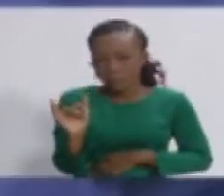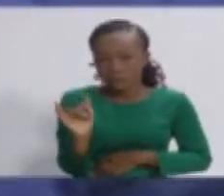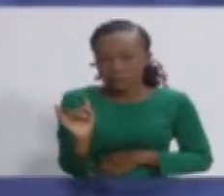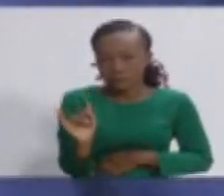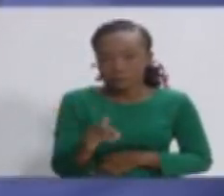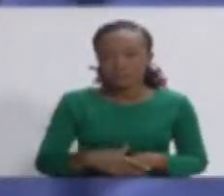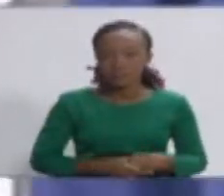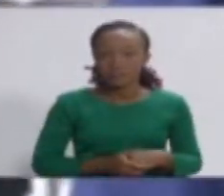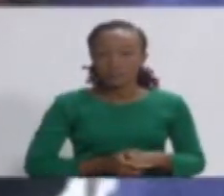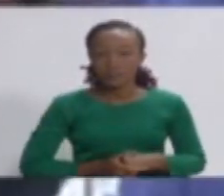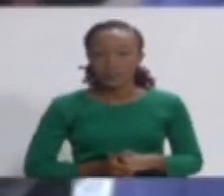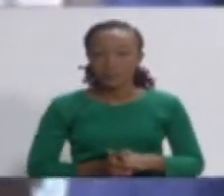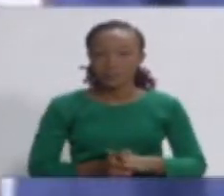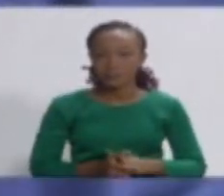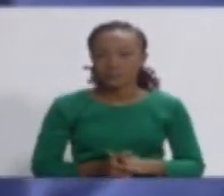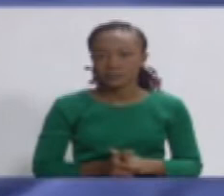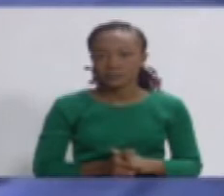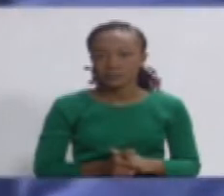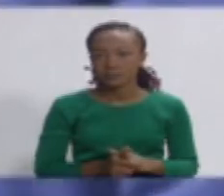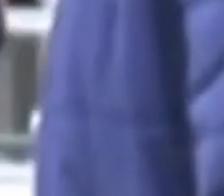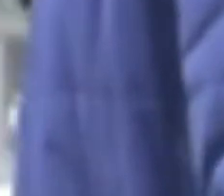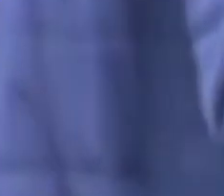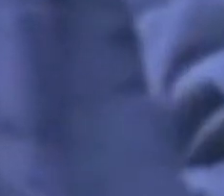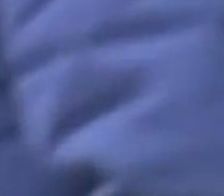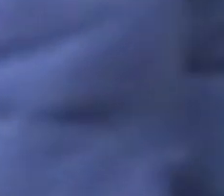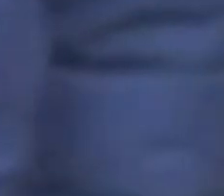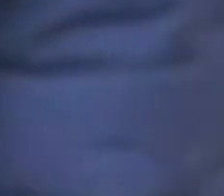Hashim, Mwanga wa Ebru. Kumbafu!